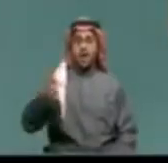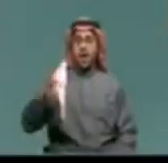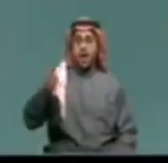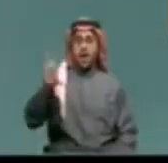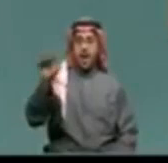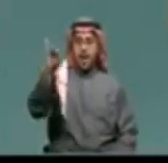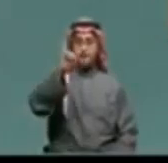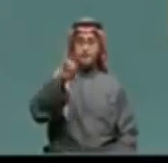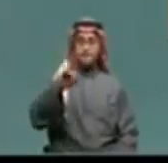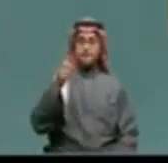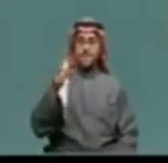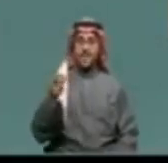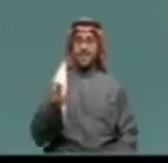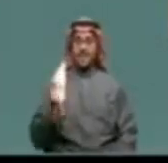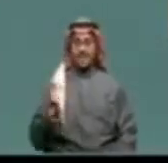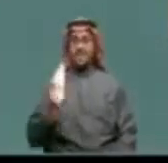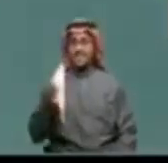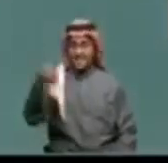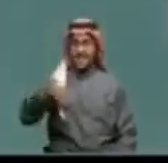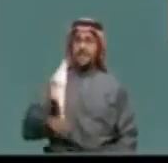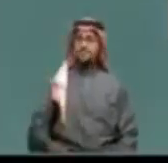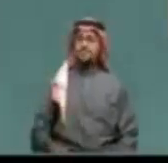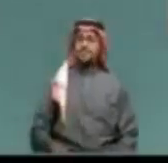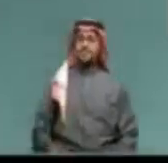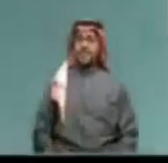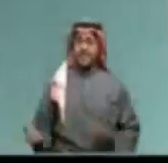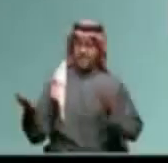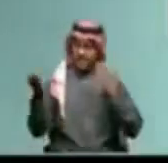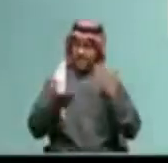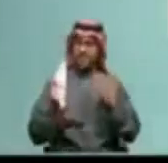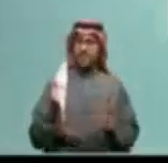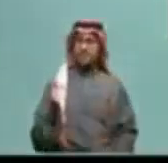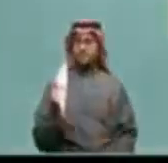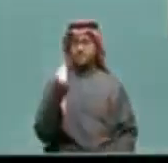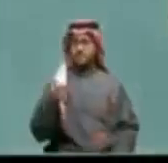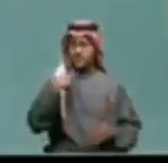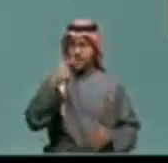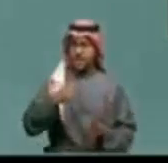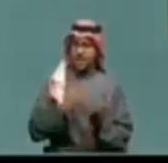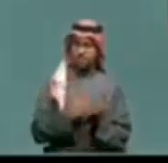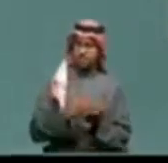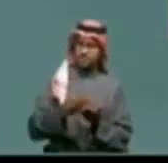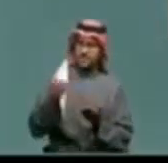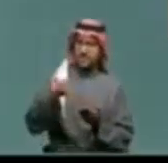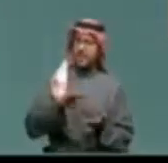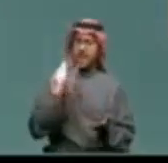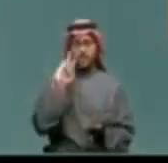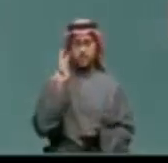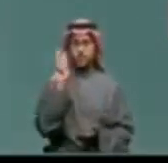مرحبا إبراهيم، بداية هل لك أن تطلعنا على أجواء المهرجان وأبرز ما يقدمه الجناح